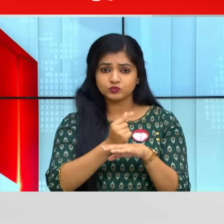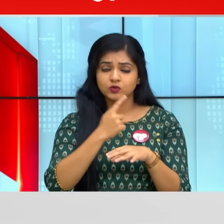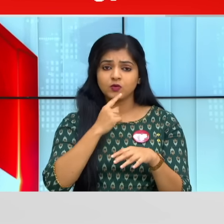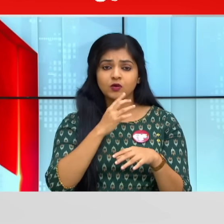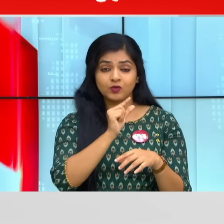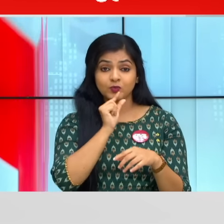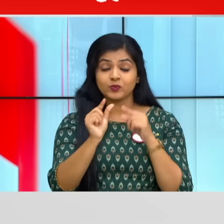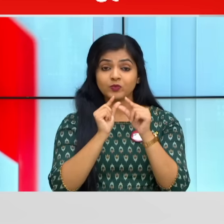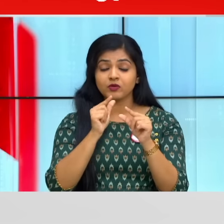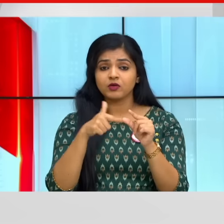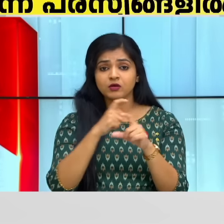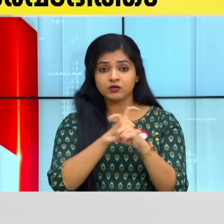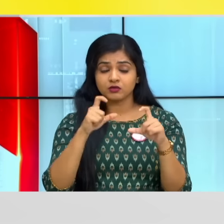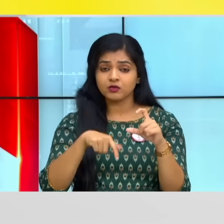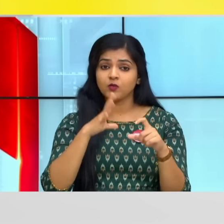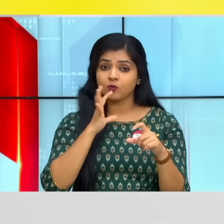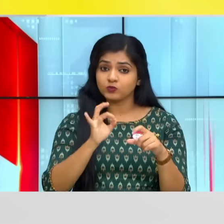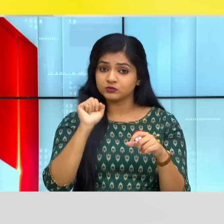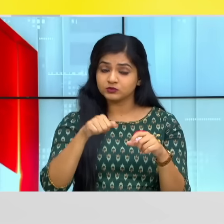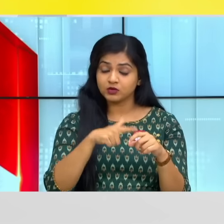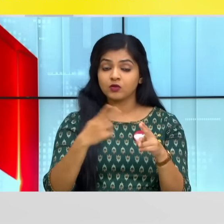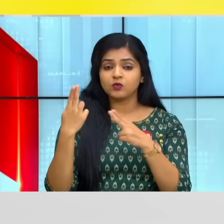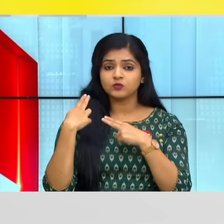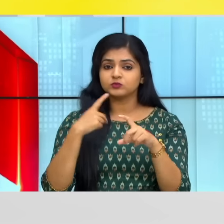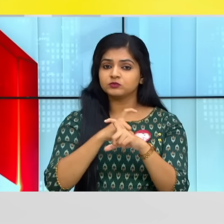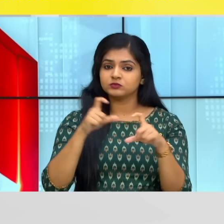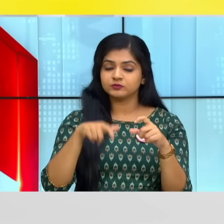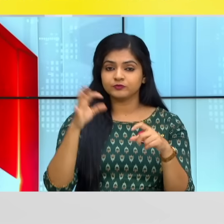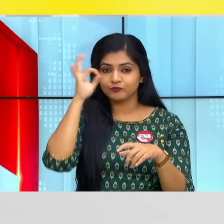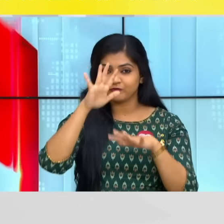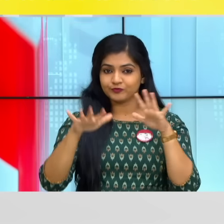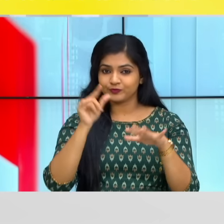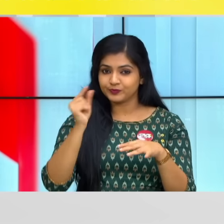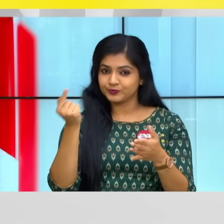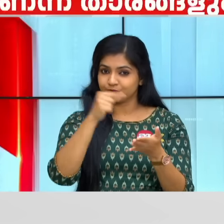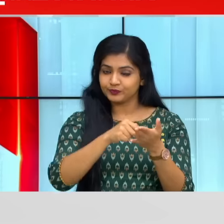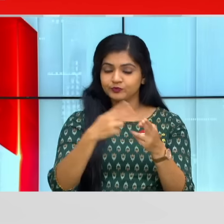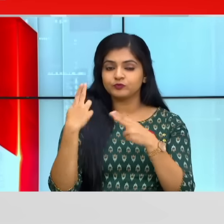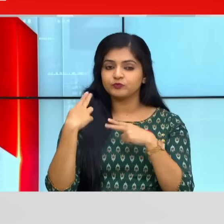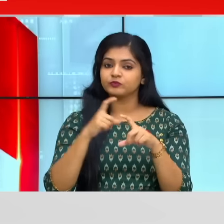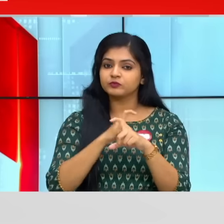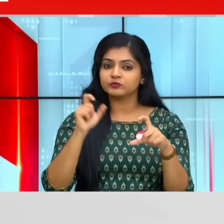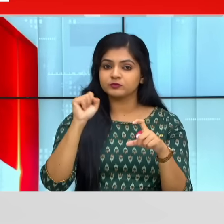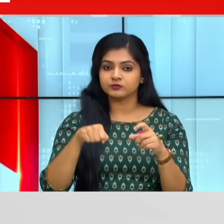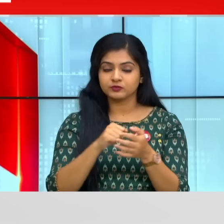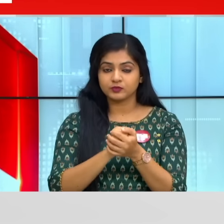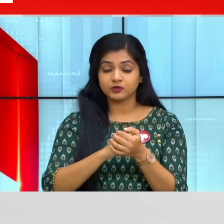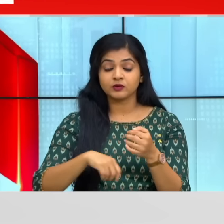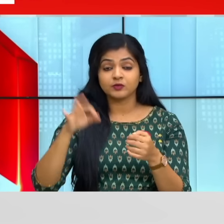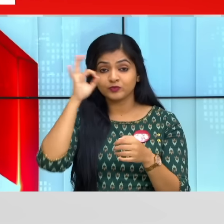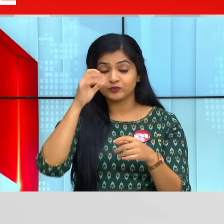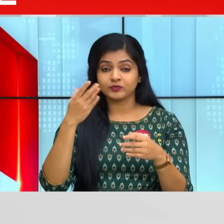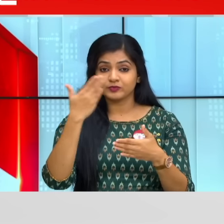പരസ്യങ്ങളിൽ അഭിനയിക്കുന്ന താരങ്ങൾക്ക് അടക്കമുള്ളവർക്ക് ബാധ്യതയുണ്ടെന്ന് സുപ്രീം കോടതി പറഞ്ഞു. താരങ്ങൾക്ക് മാത്രമല്ല, പരസ്യ